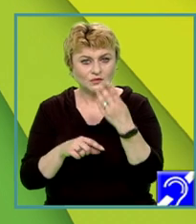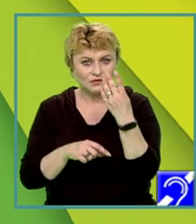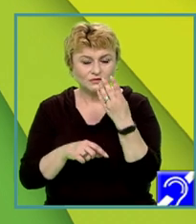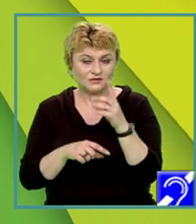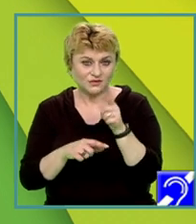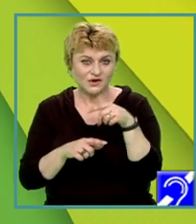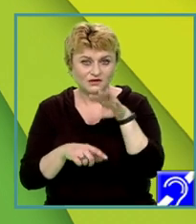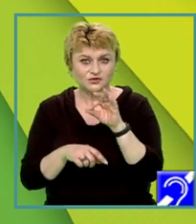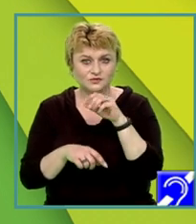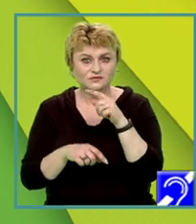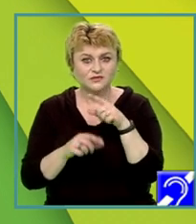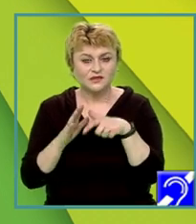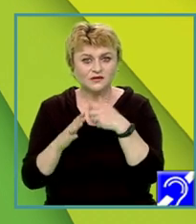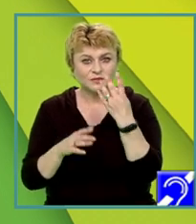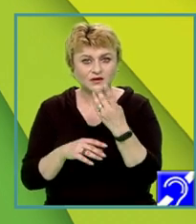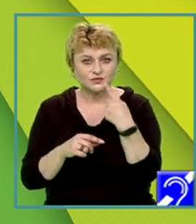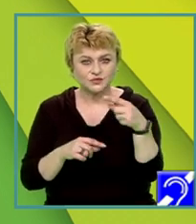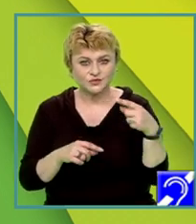intervale diferite